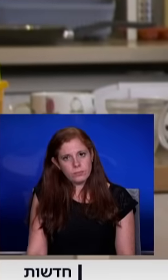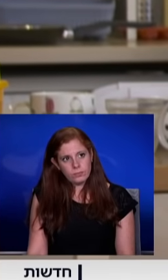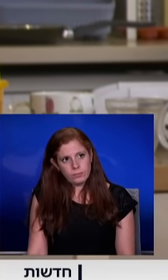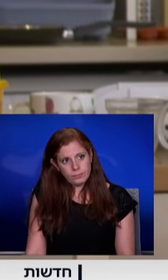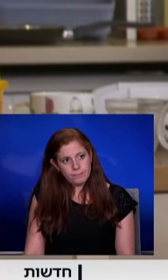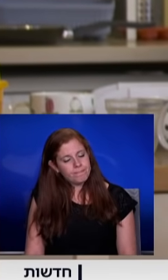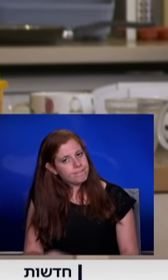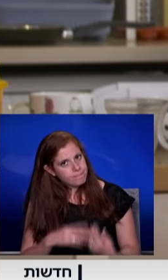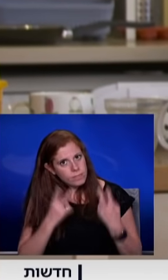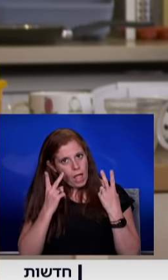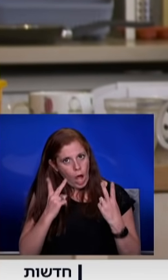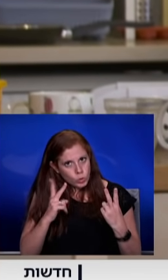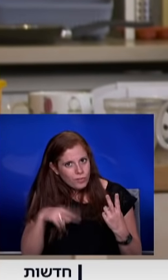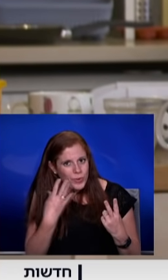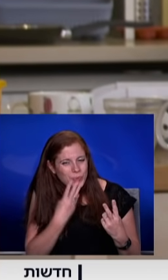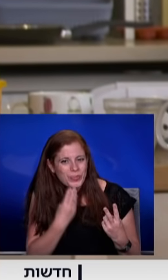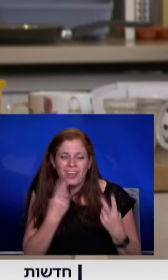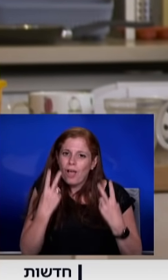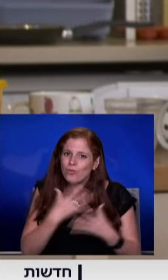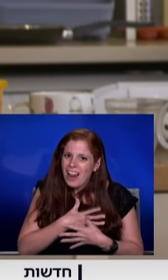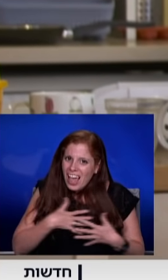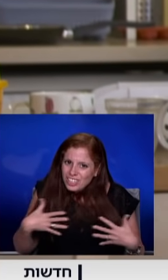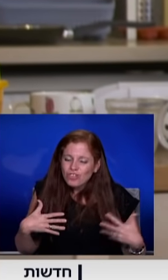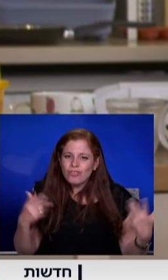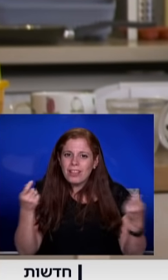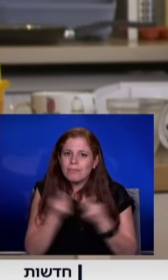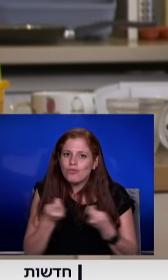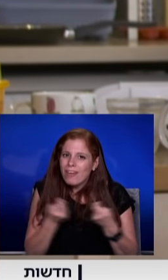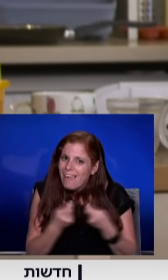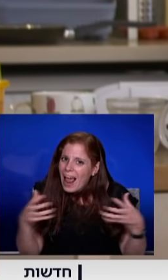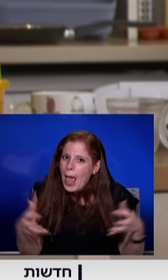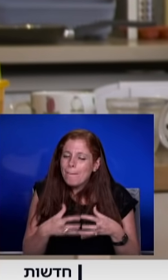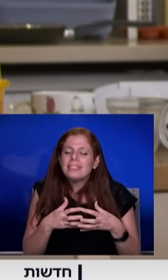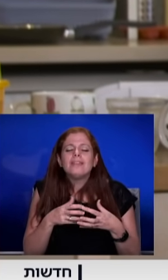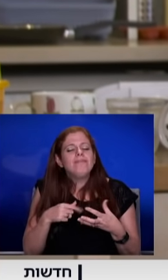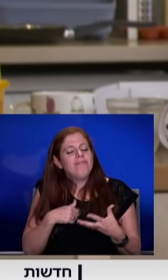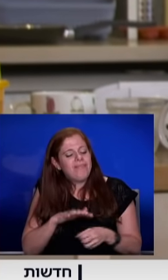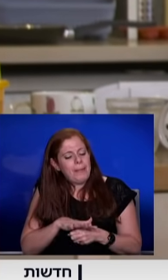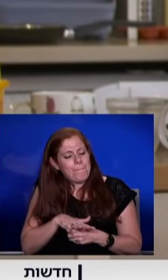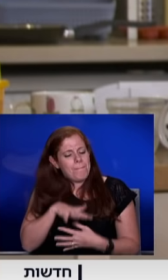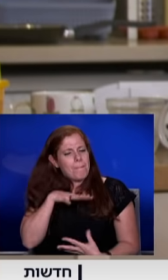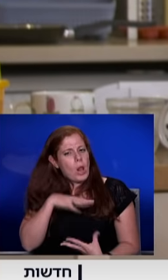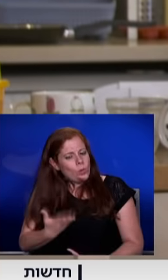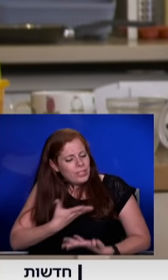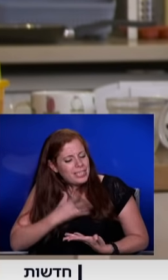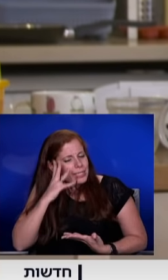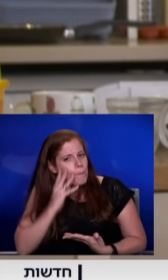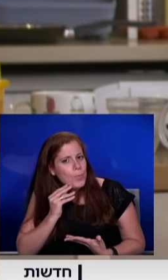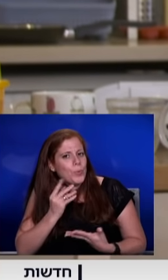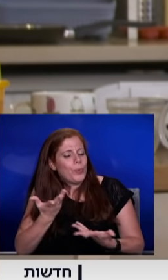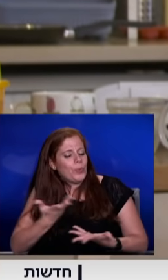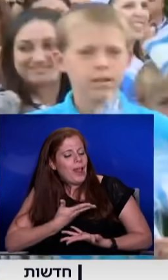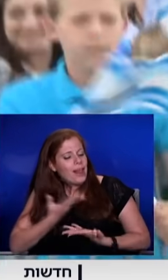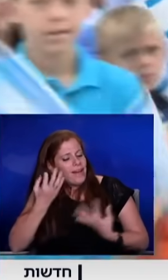חשוב לי להיות יהודי, חשוב לי להרגיש שאני משתייך לעם הזה, זה ממלא אותי, זה נותן לי סיפוק, זה נותן לי כבוד, זה נותן